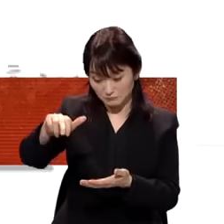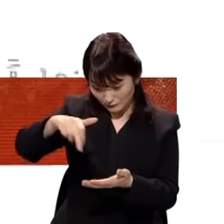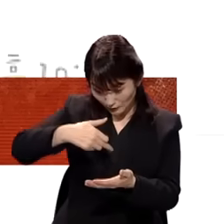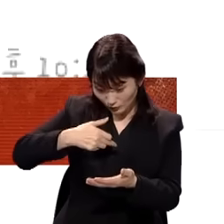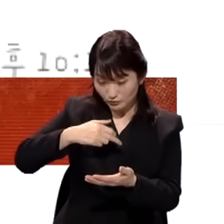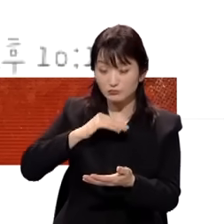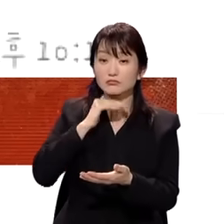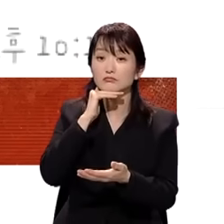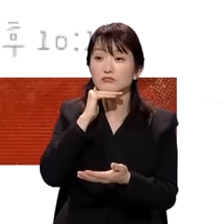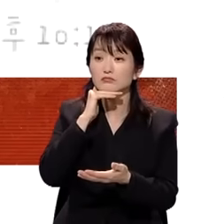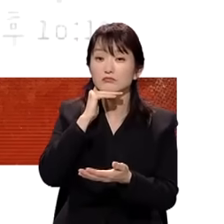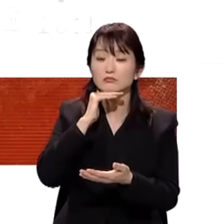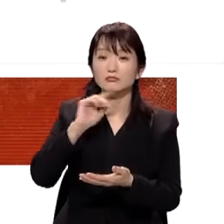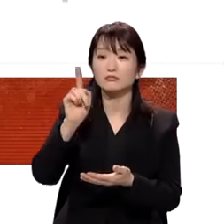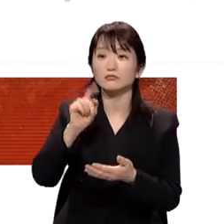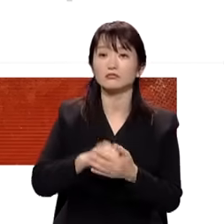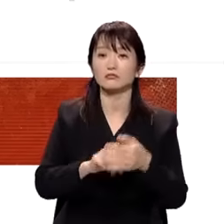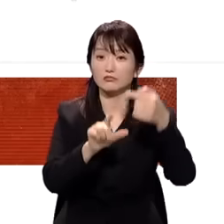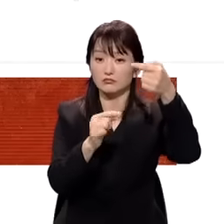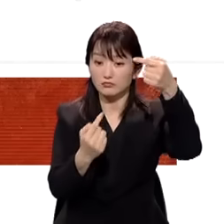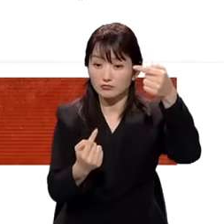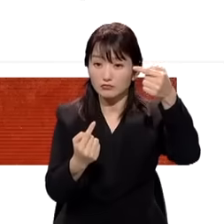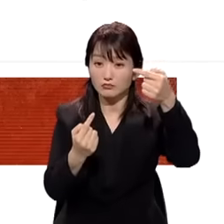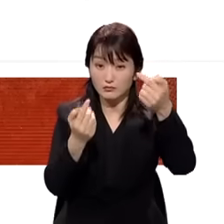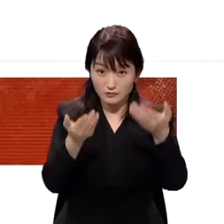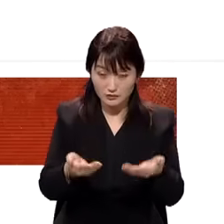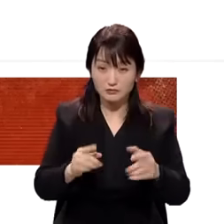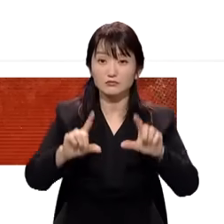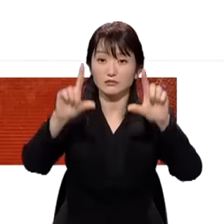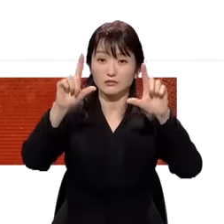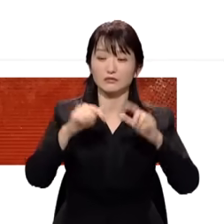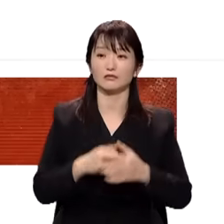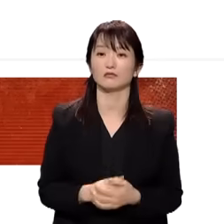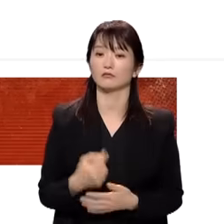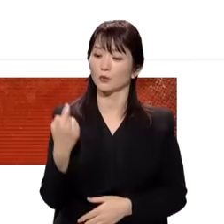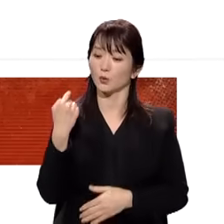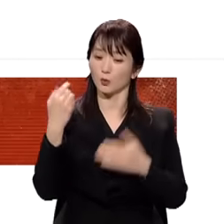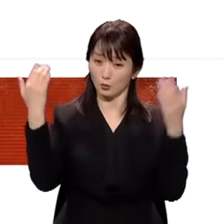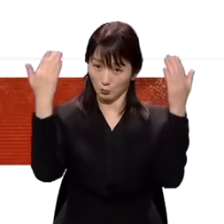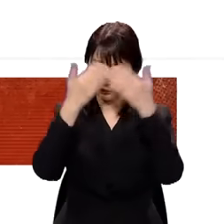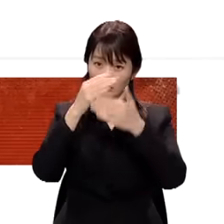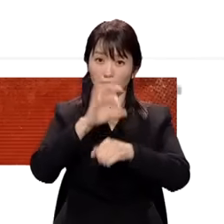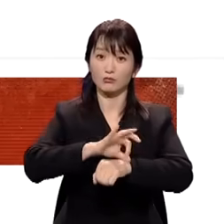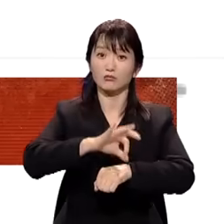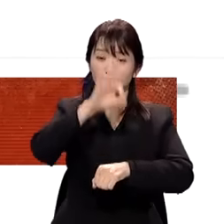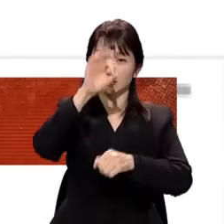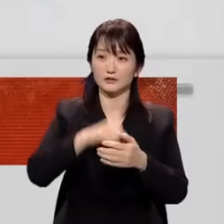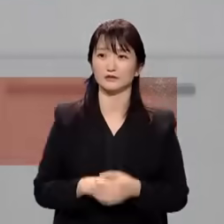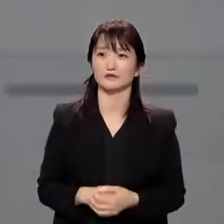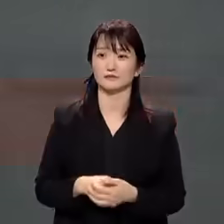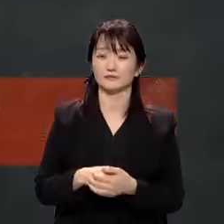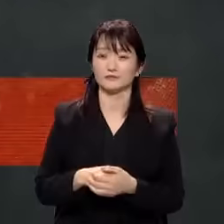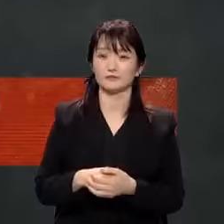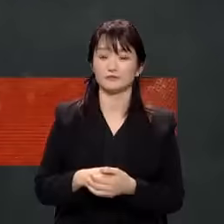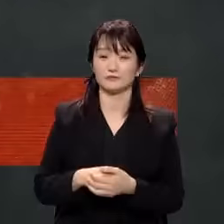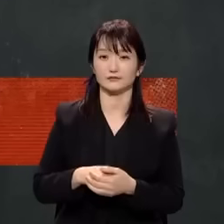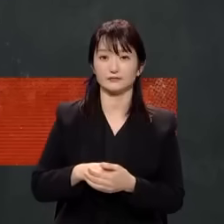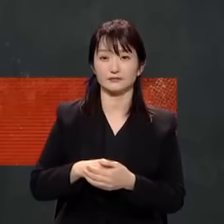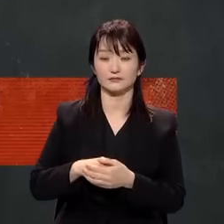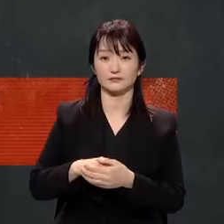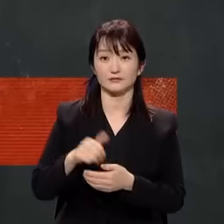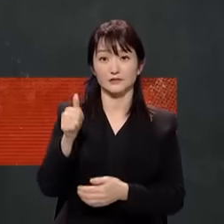기다리고 있었는데 갑자기 1월 1일 쉬는 날이잖아요. 예. 어제 밤 10시에 하이, 오케이,